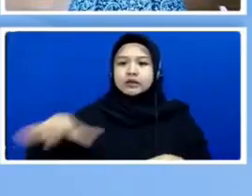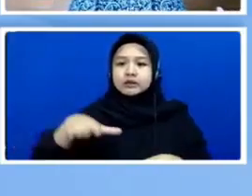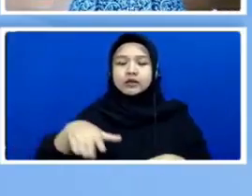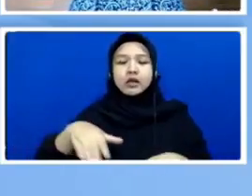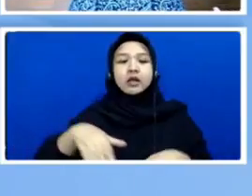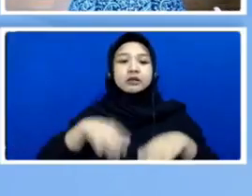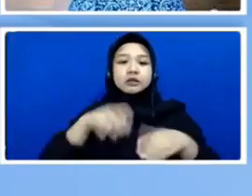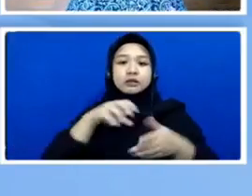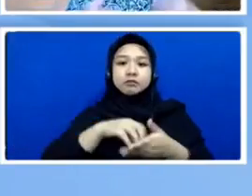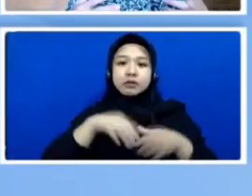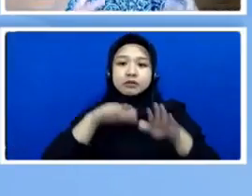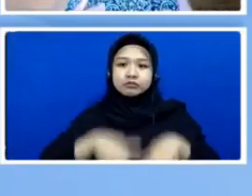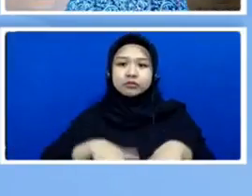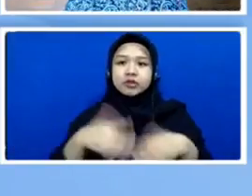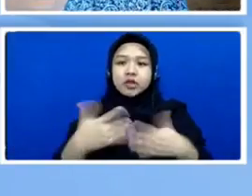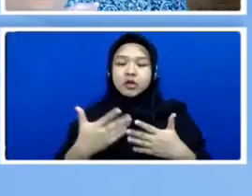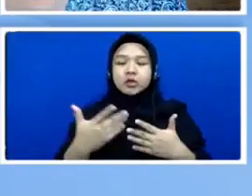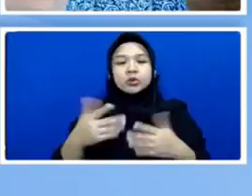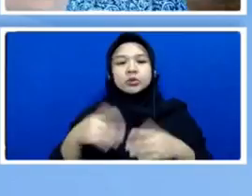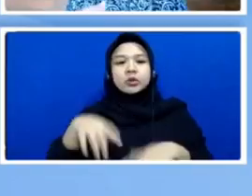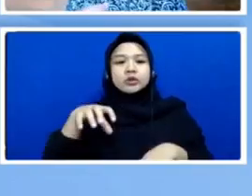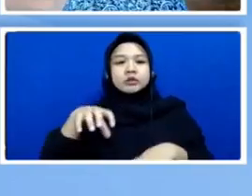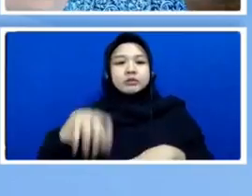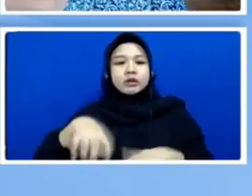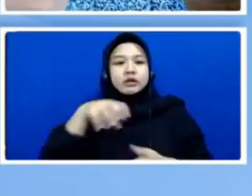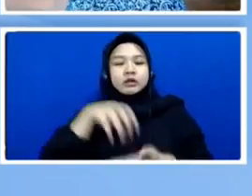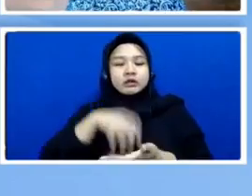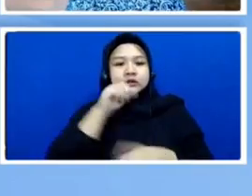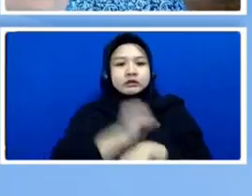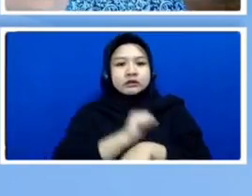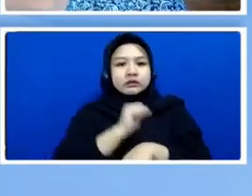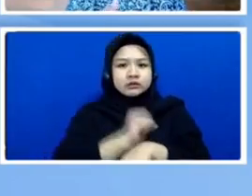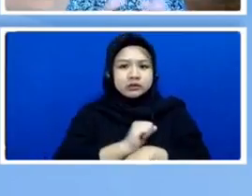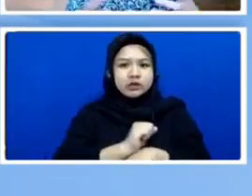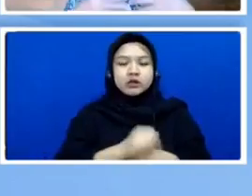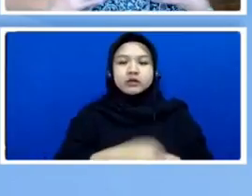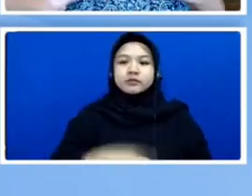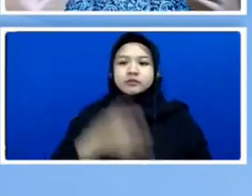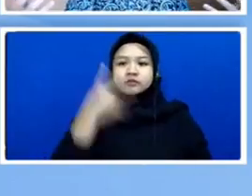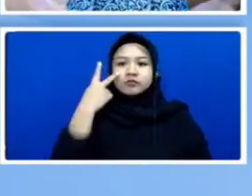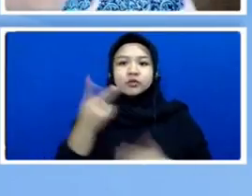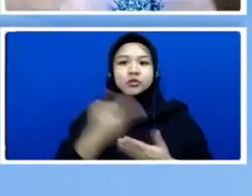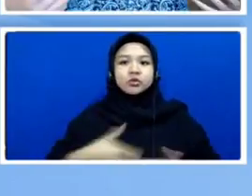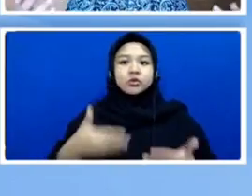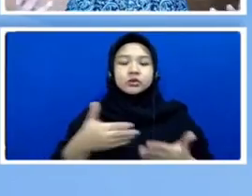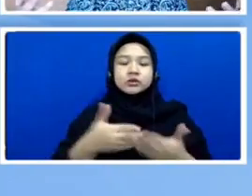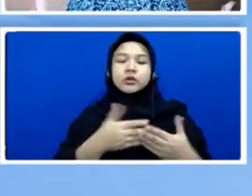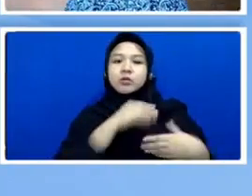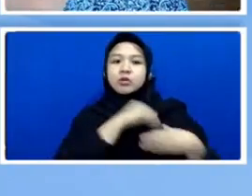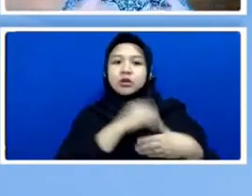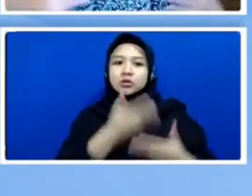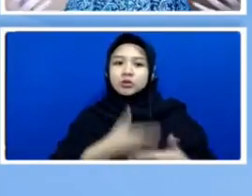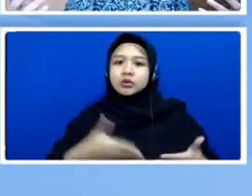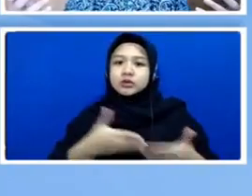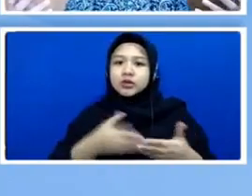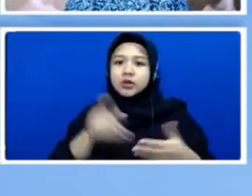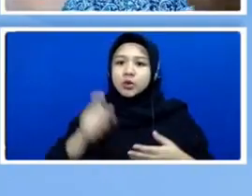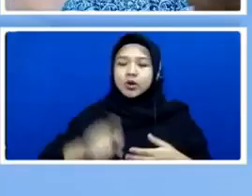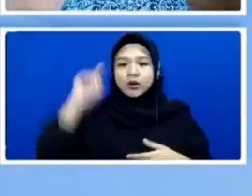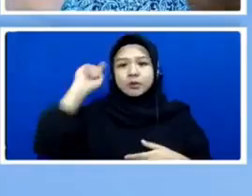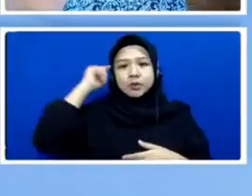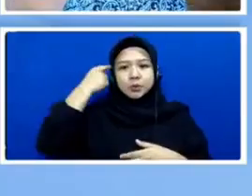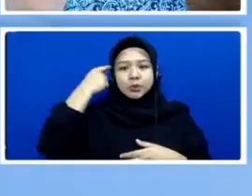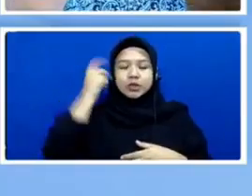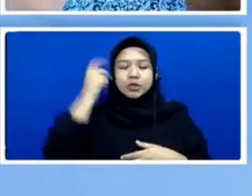kerja Anda selama masa pandemi. Ini adalah ciri-ciri dari social capital, di mana orang peduli dengan orang lain, dan kemudian kalau